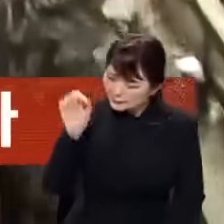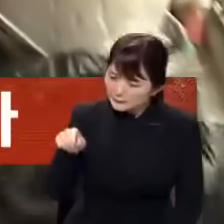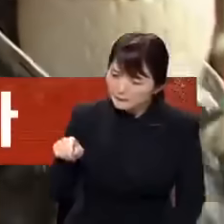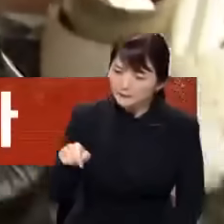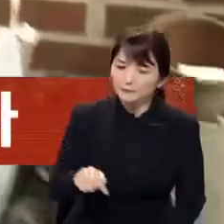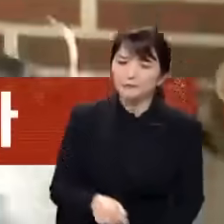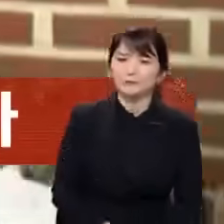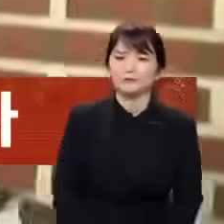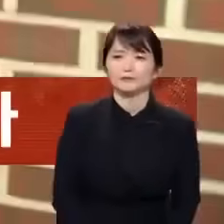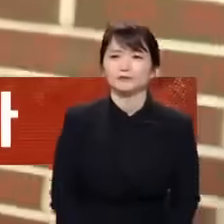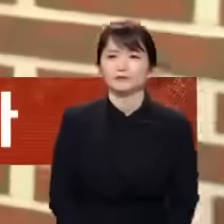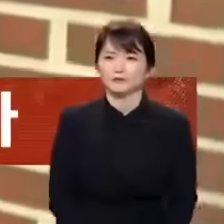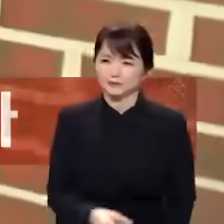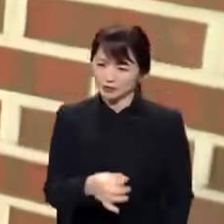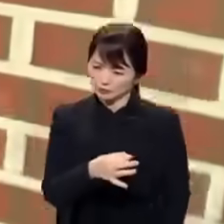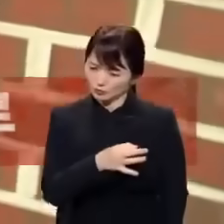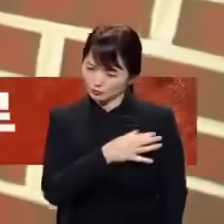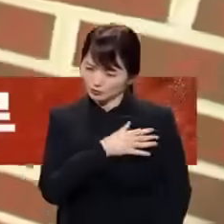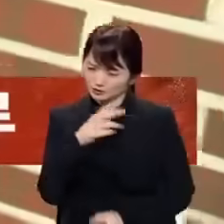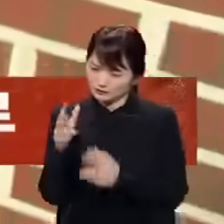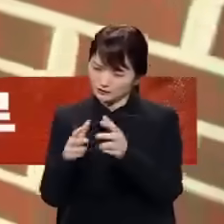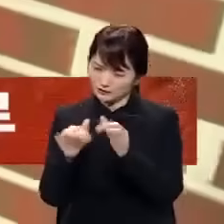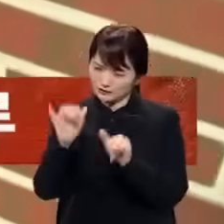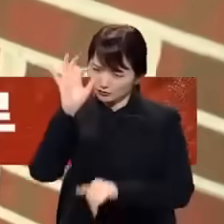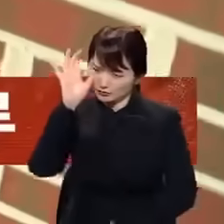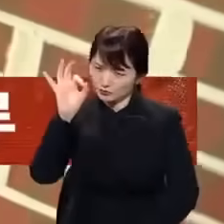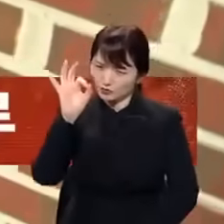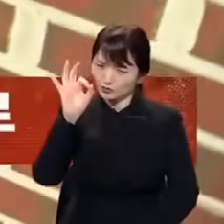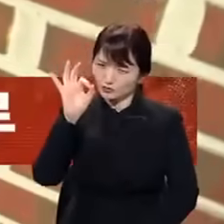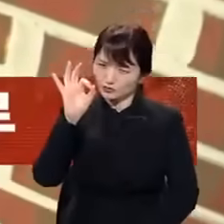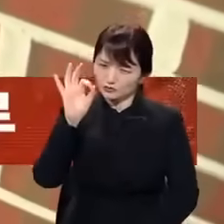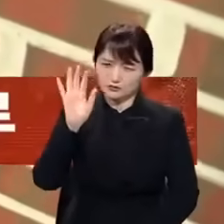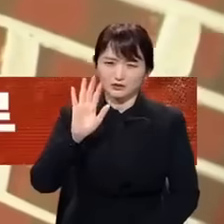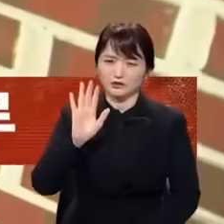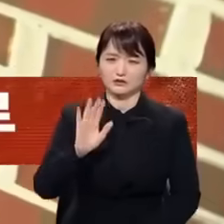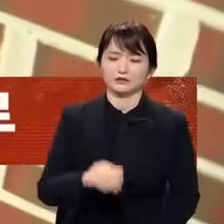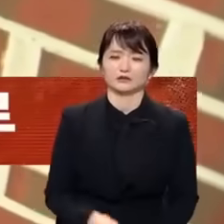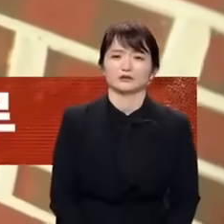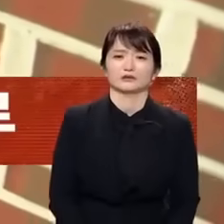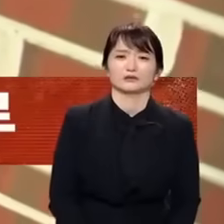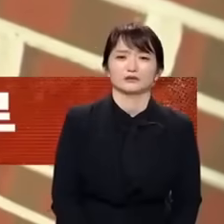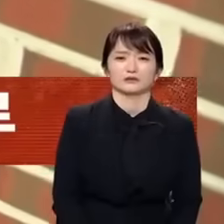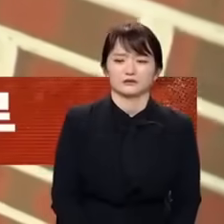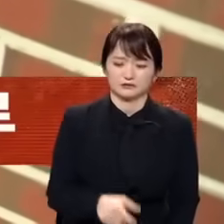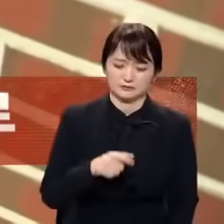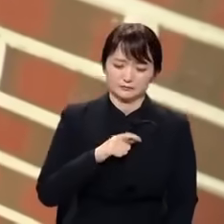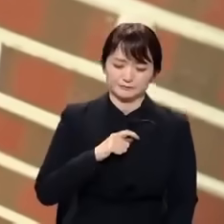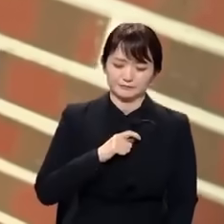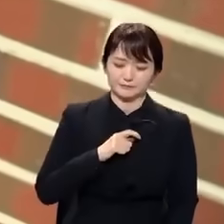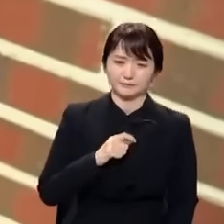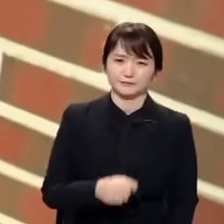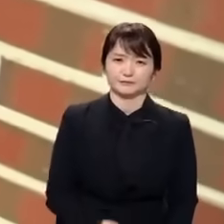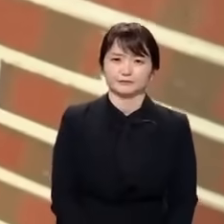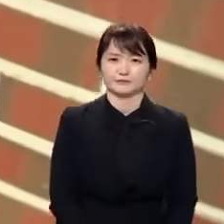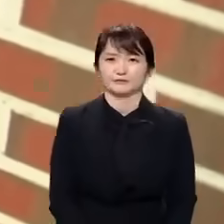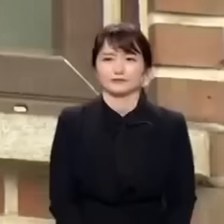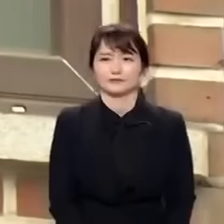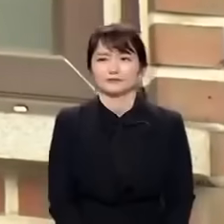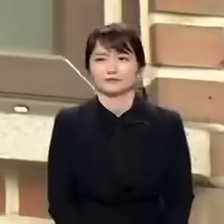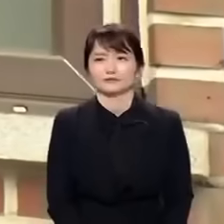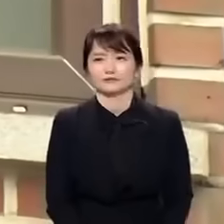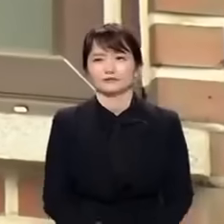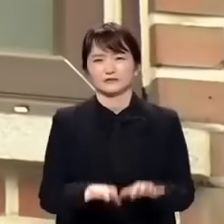이게 부유한 사업과의 행색이 아닌 거예요음 교수님이 일단 수상하자아요 예 오늘 참